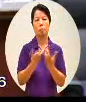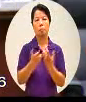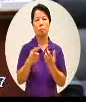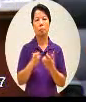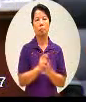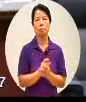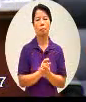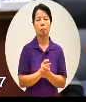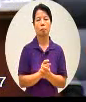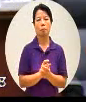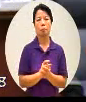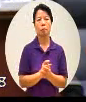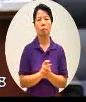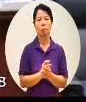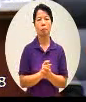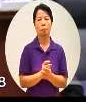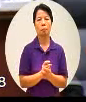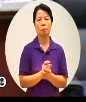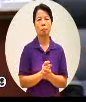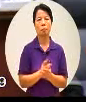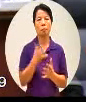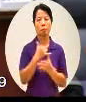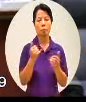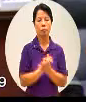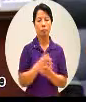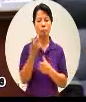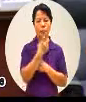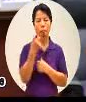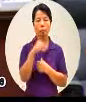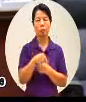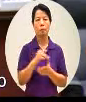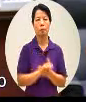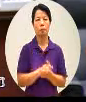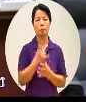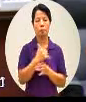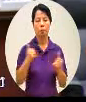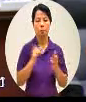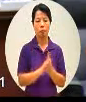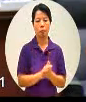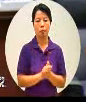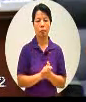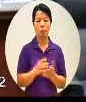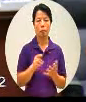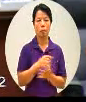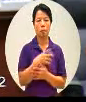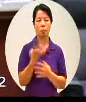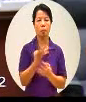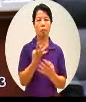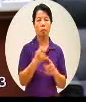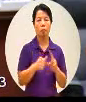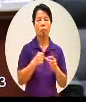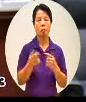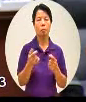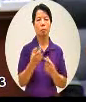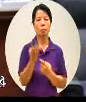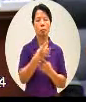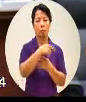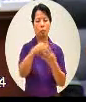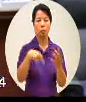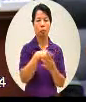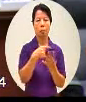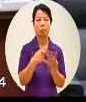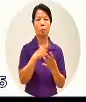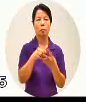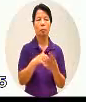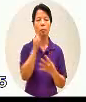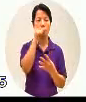来，咱来检讨一下。我们这四个区，基北的、中投、台